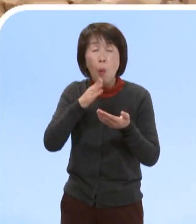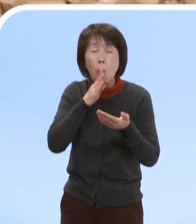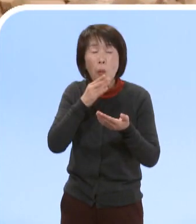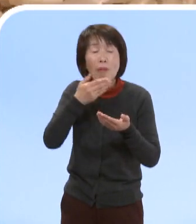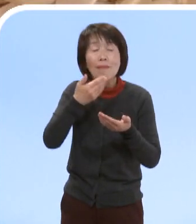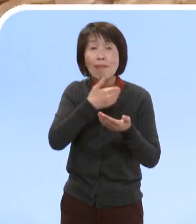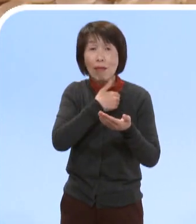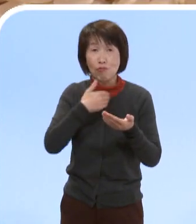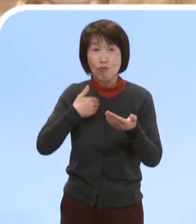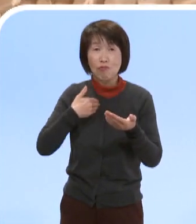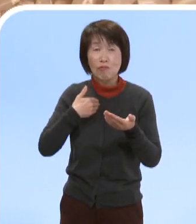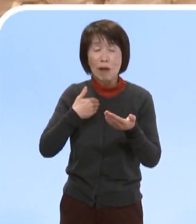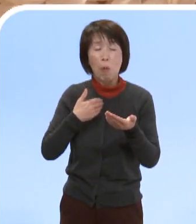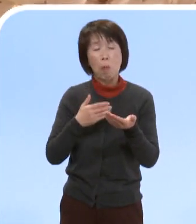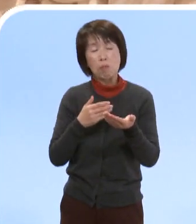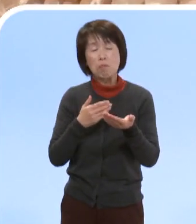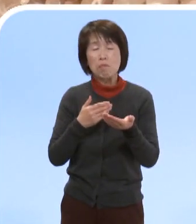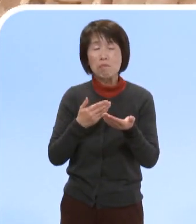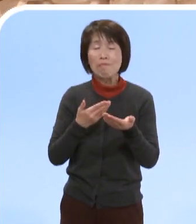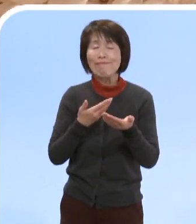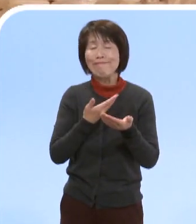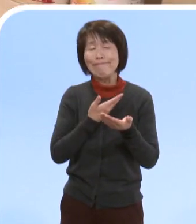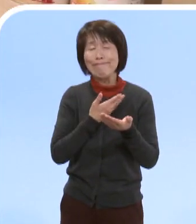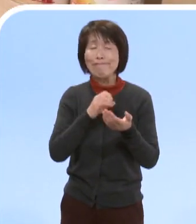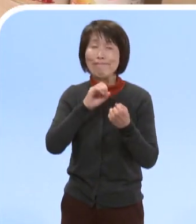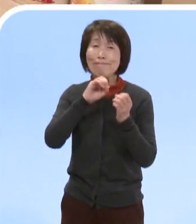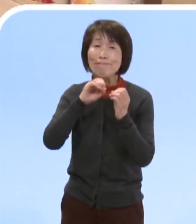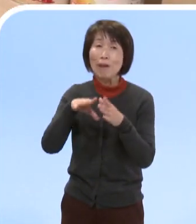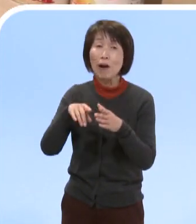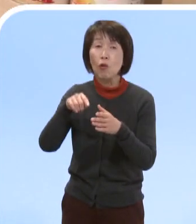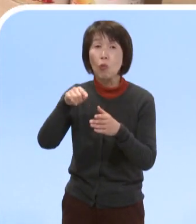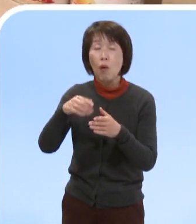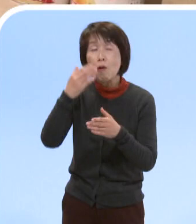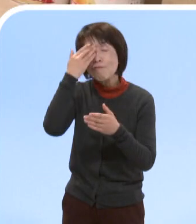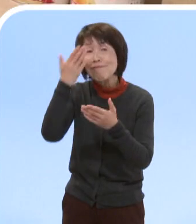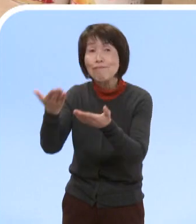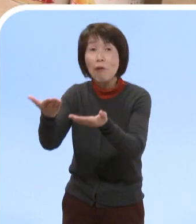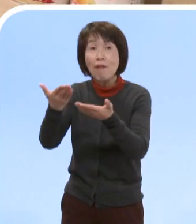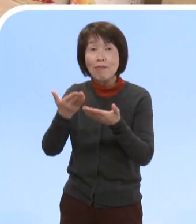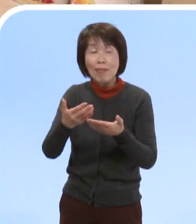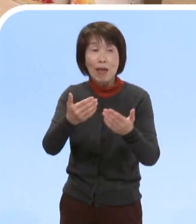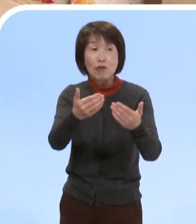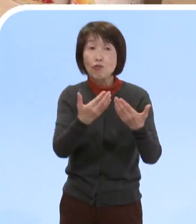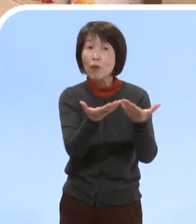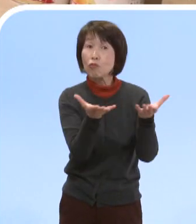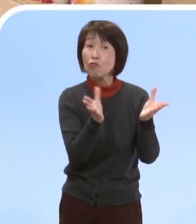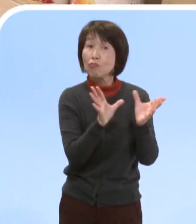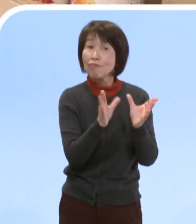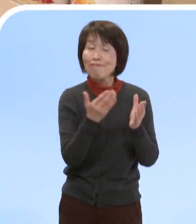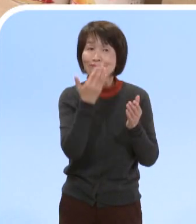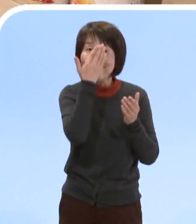り、支援を必要とするところに無償で提供する活動のことなんです。